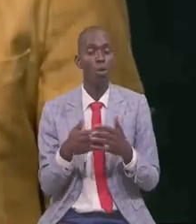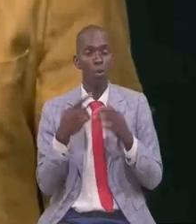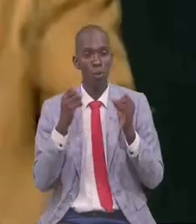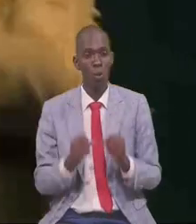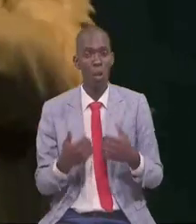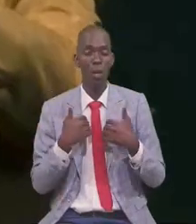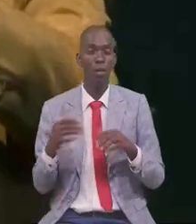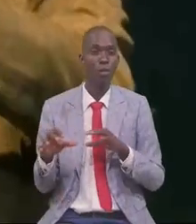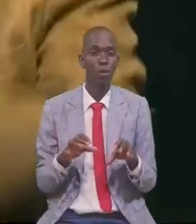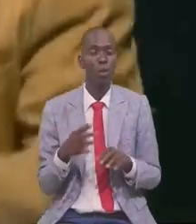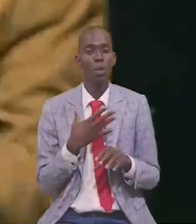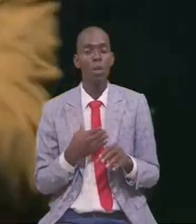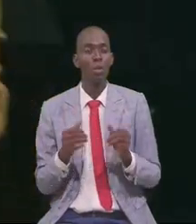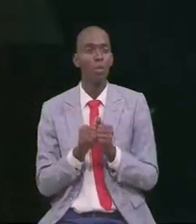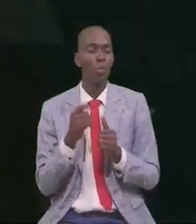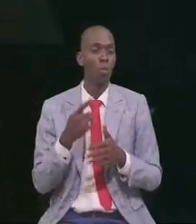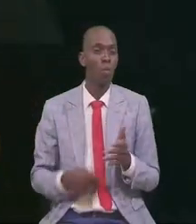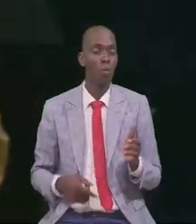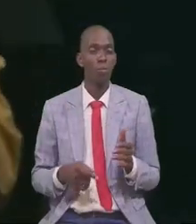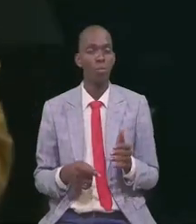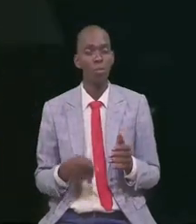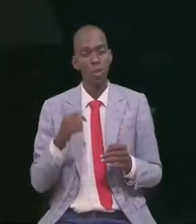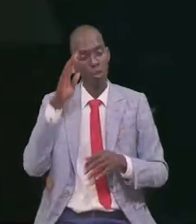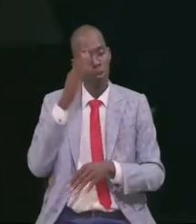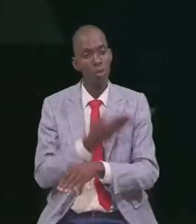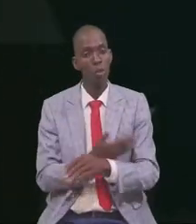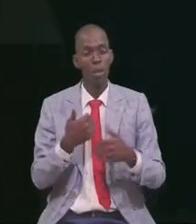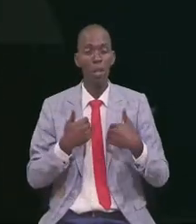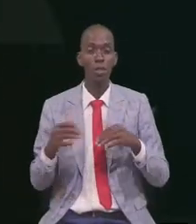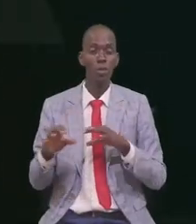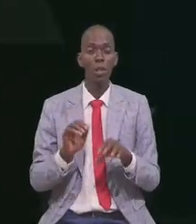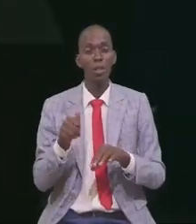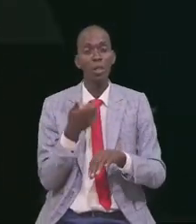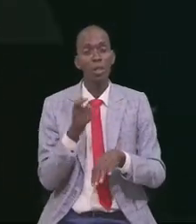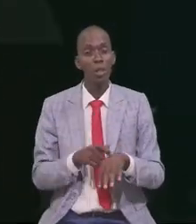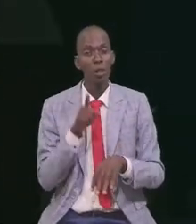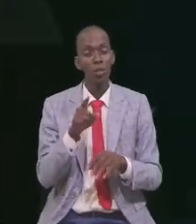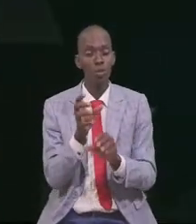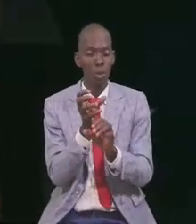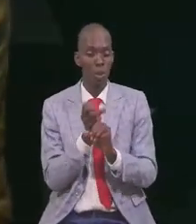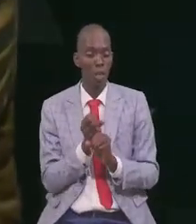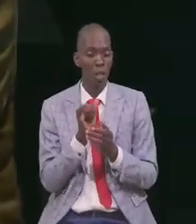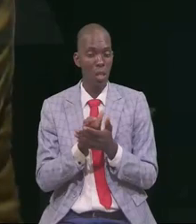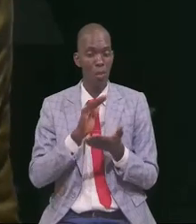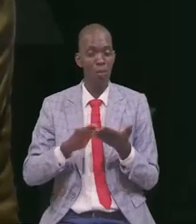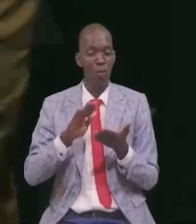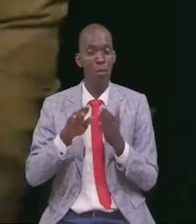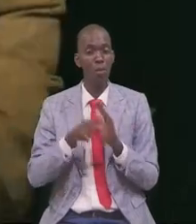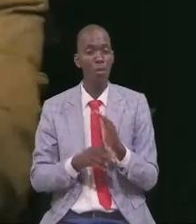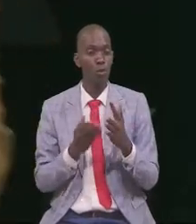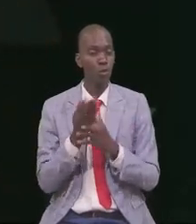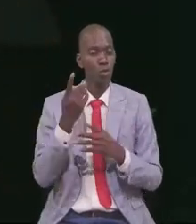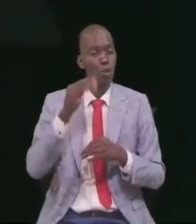ce que le Fils a affirmé. Chaque fois que tu as ce pardon à travers le Fils, par